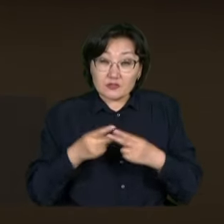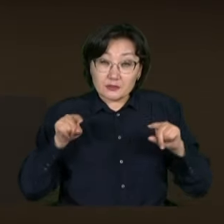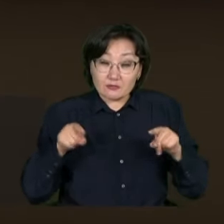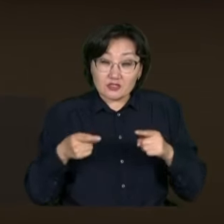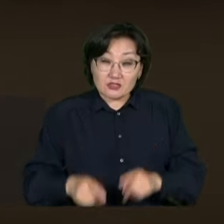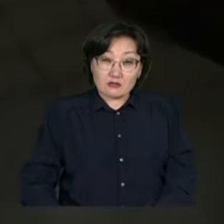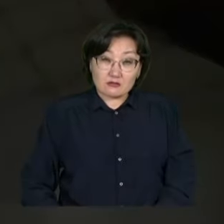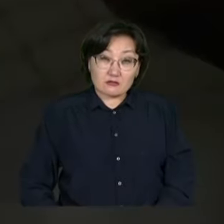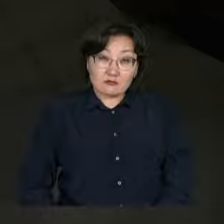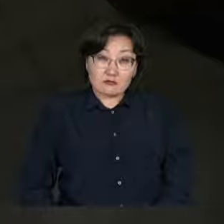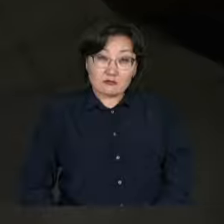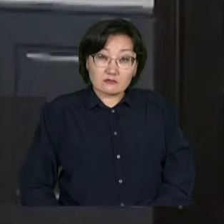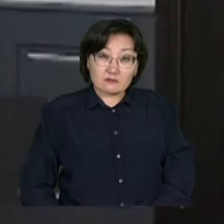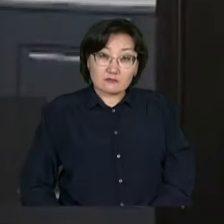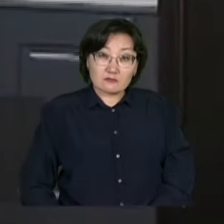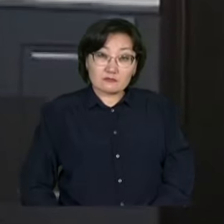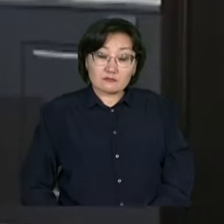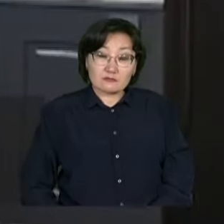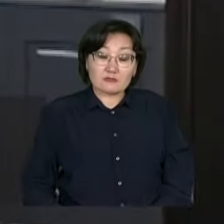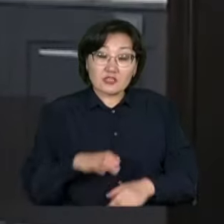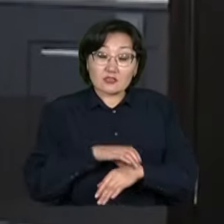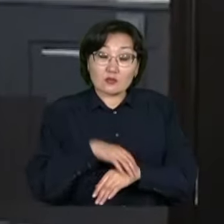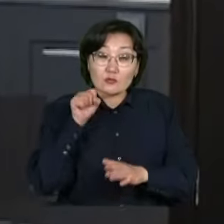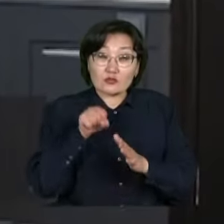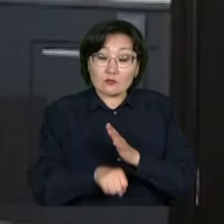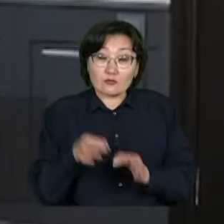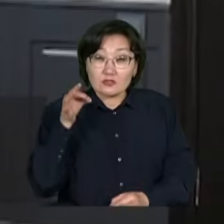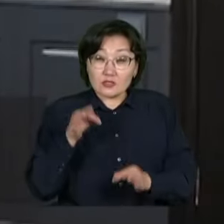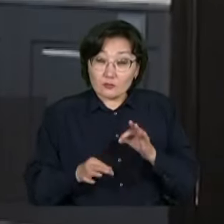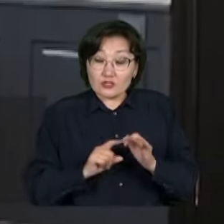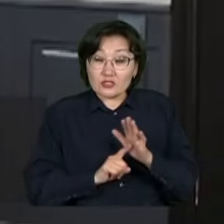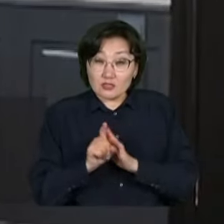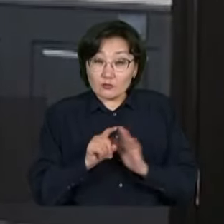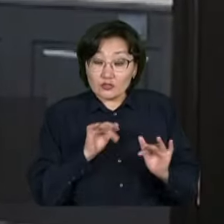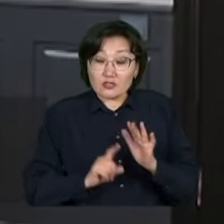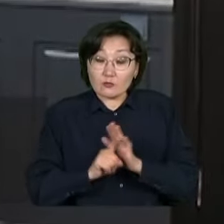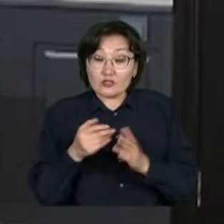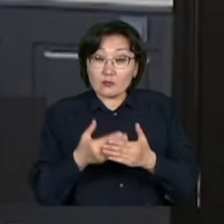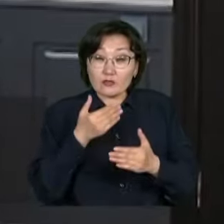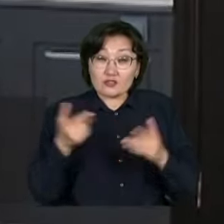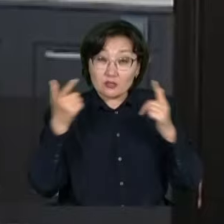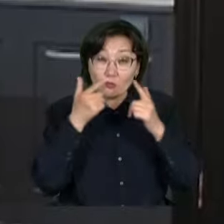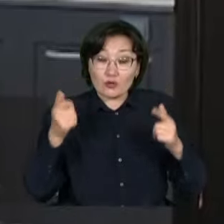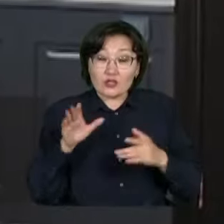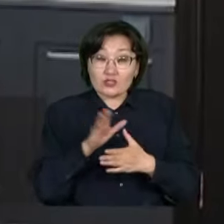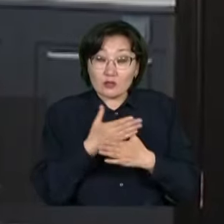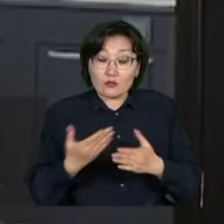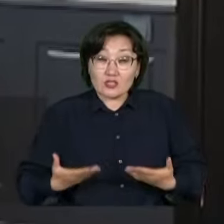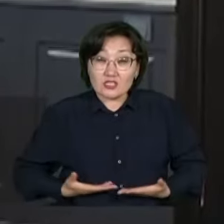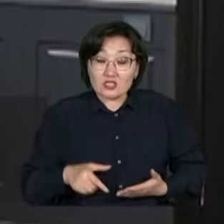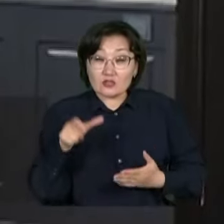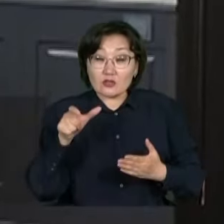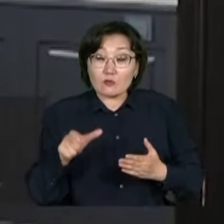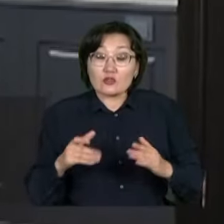под стражей. По факту убийства возбуждено уголовное дело. По предварительным данным, между жителем ЖК